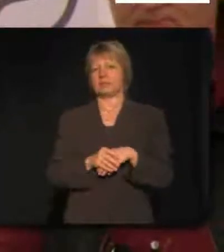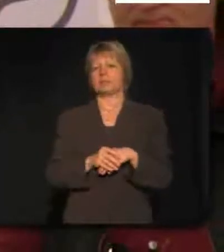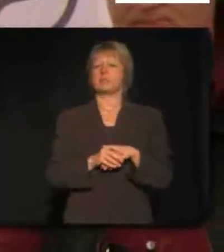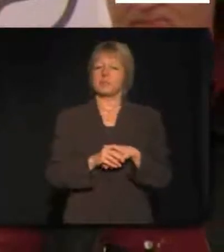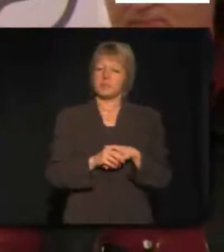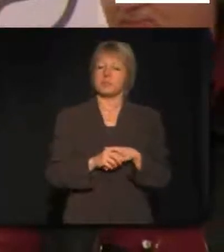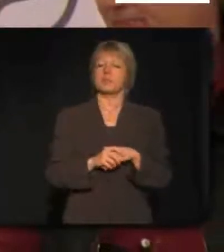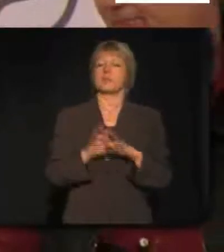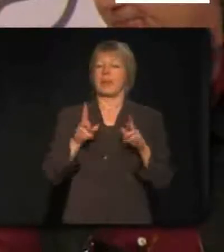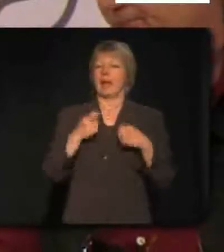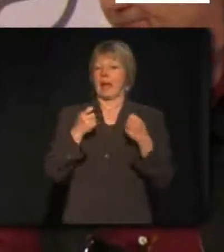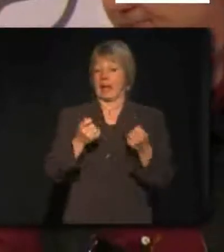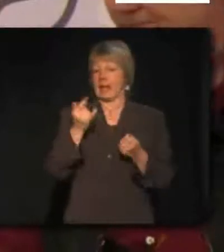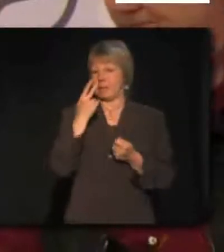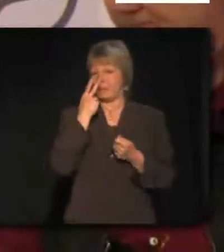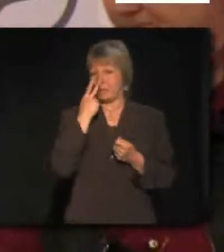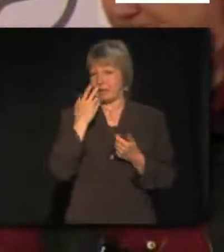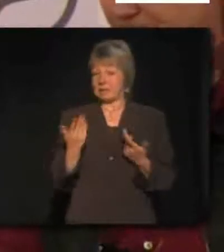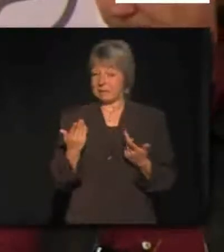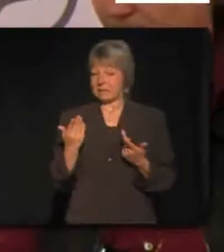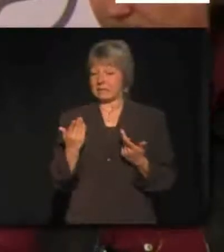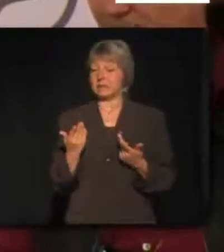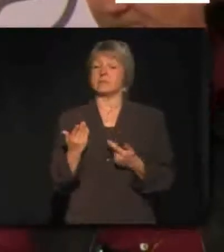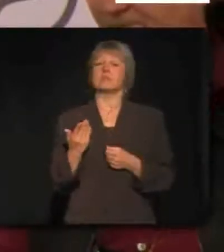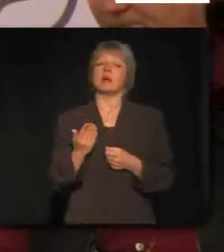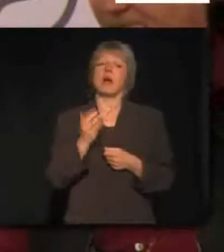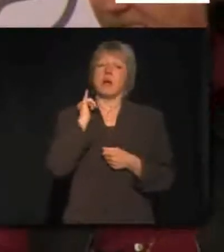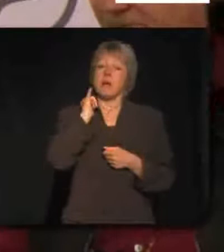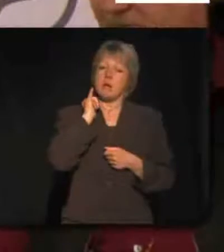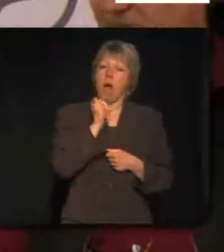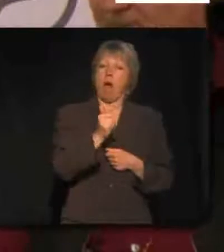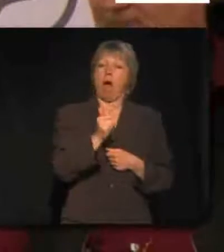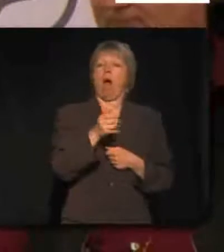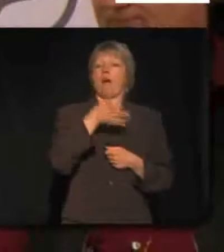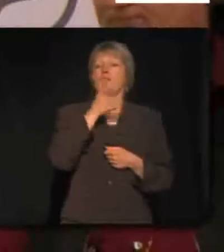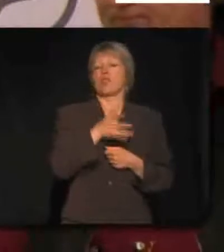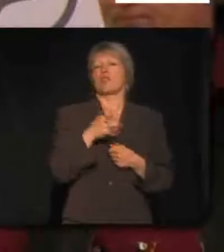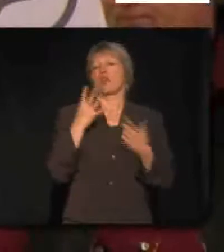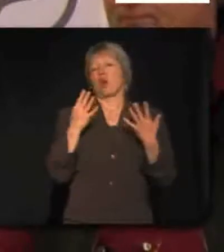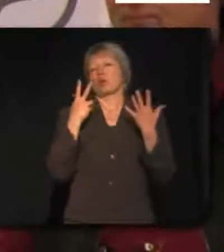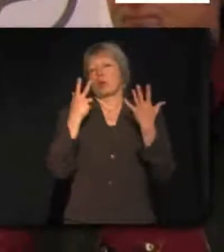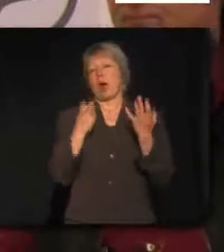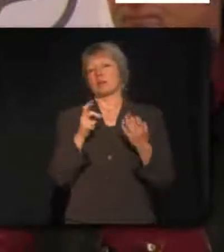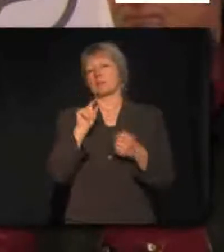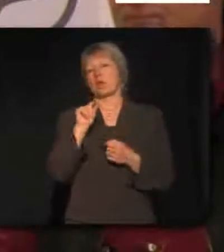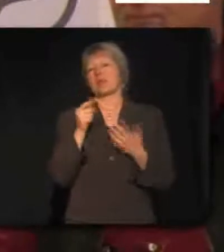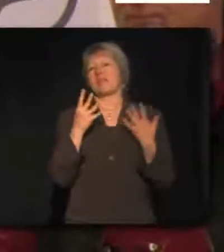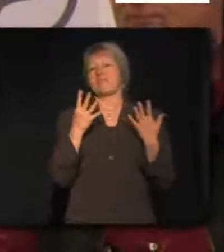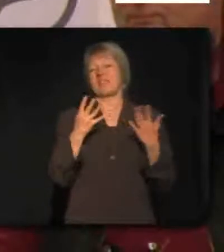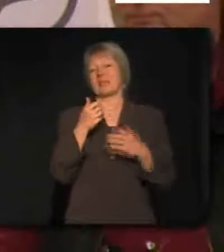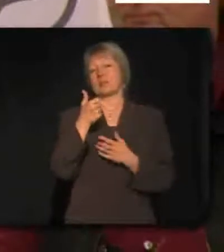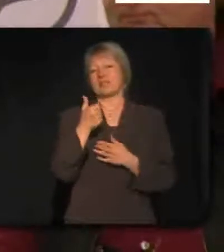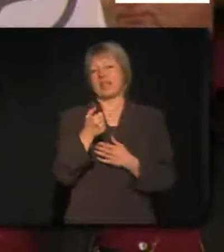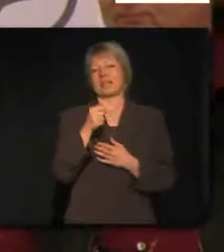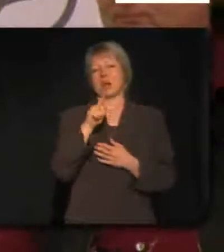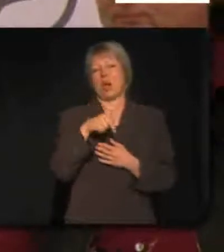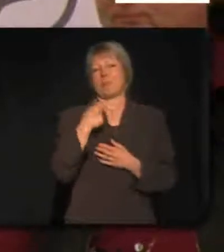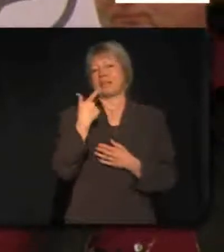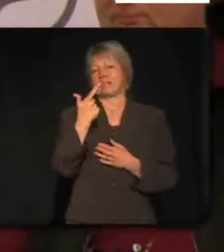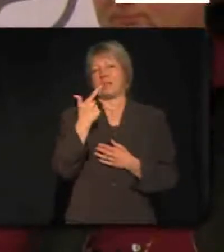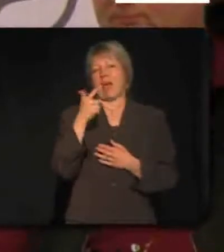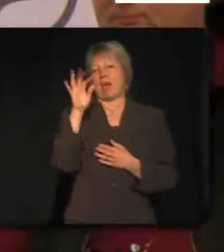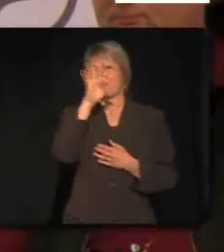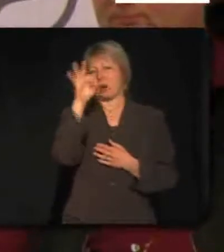und das Ergebnis ist wie folgt mit ja stimmten 589 also 64,2%, mit Nein